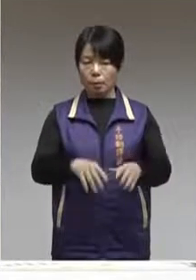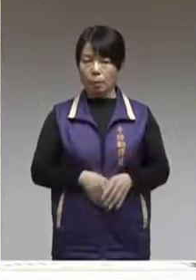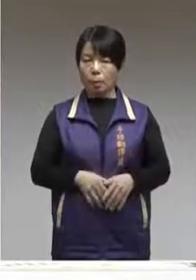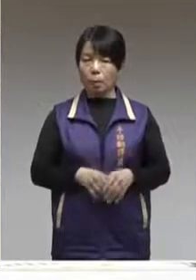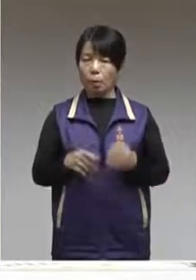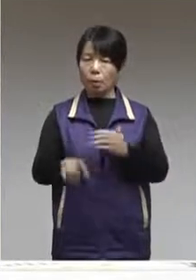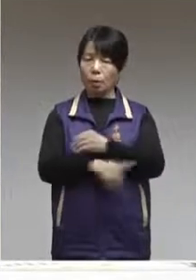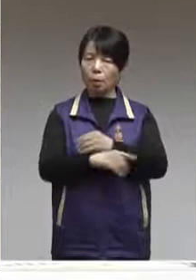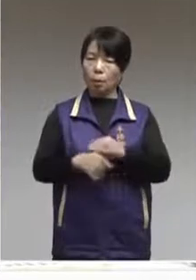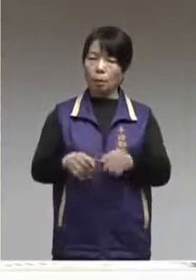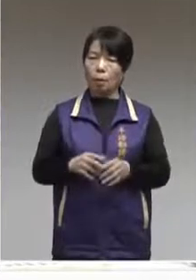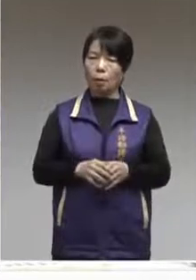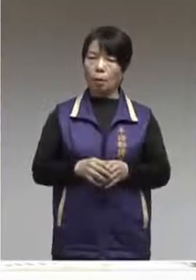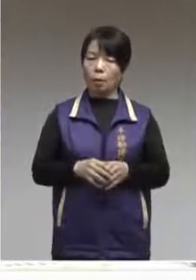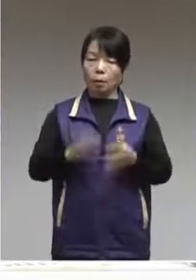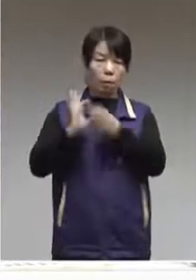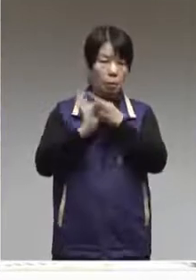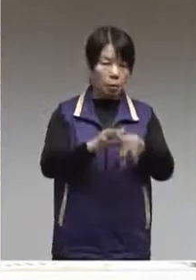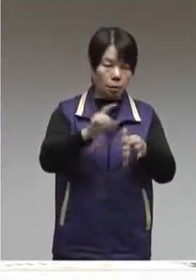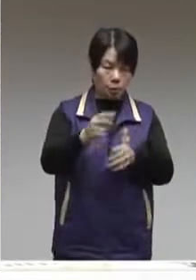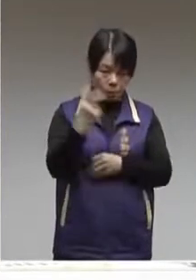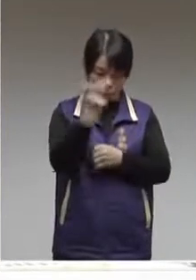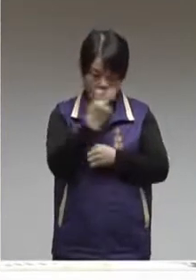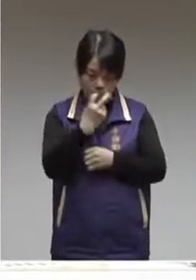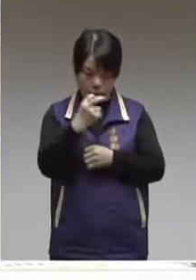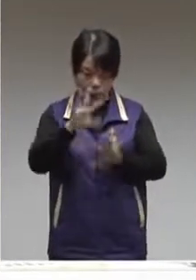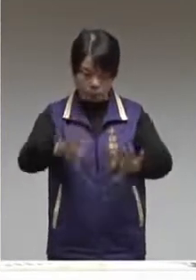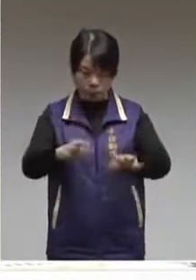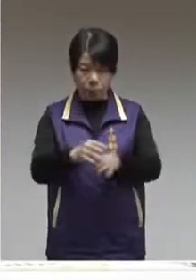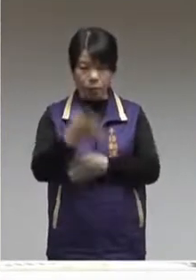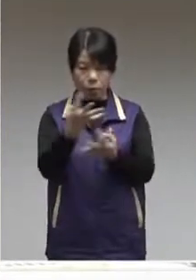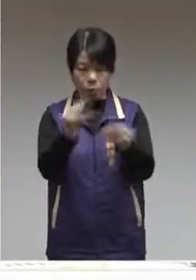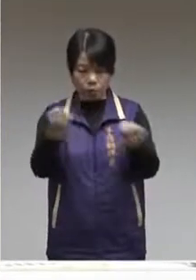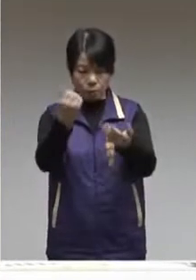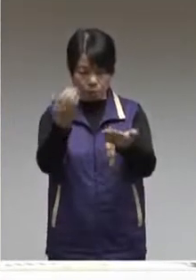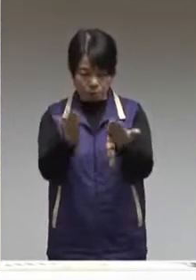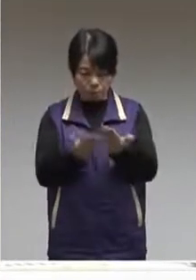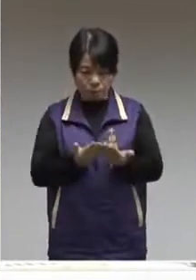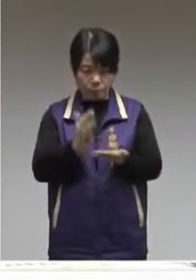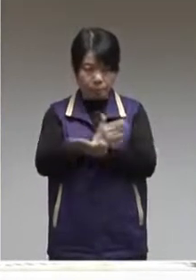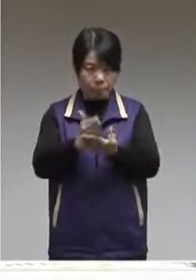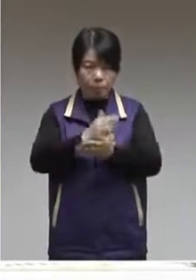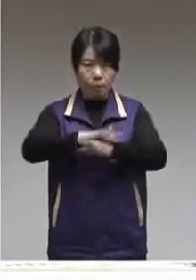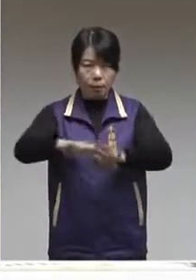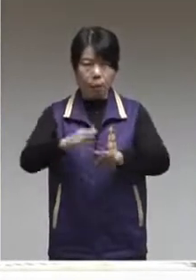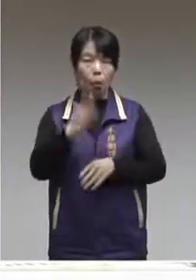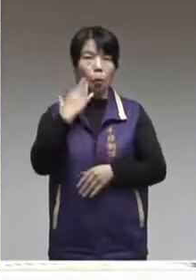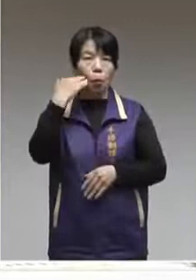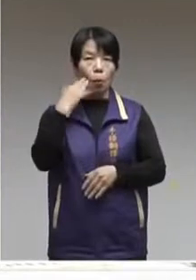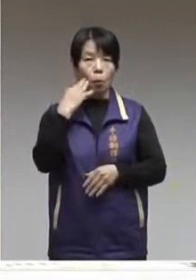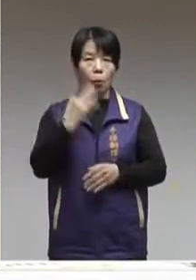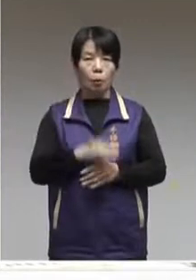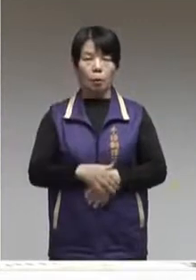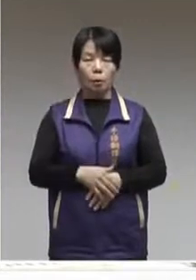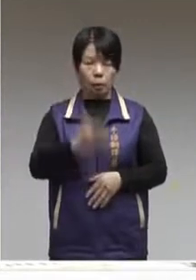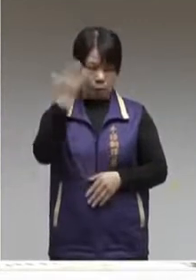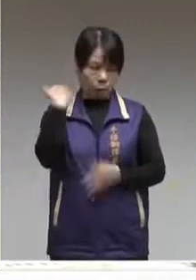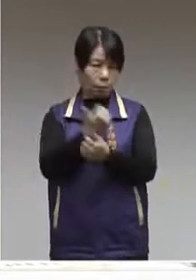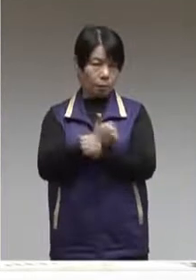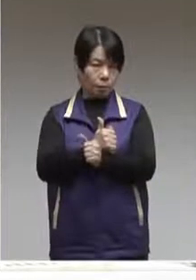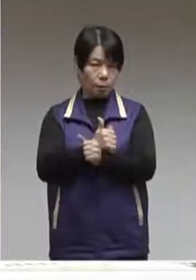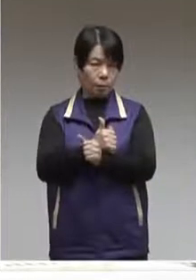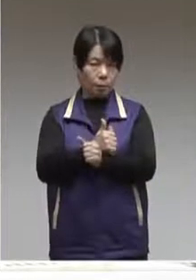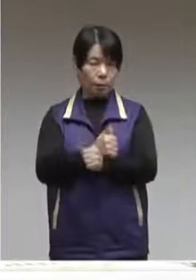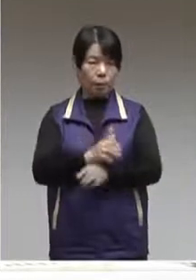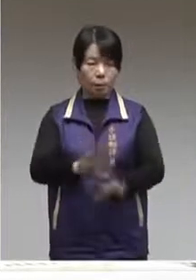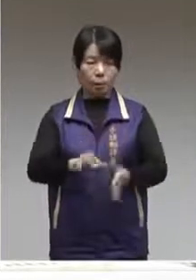续的采验，我们会看这两个数字来做判断。那事实上假如啦，我们过去的经验，